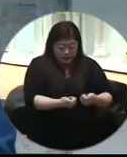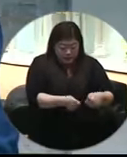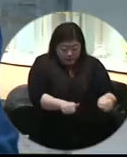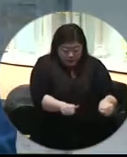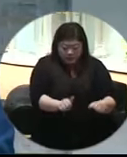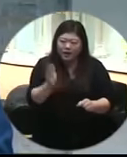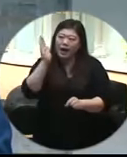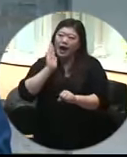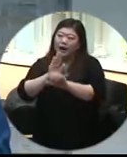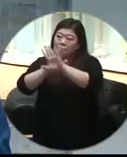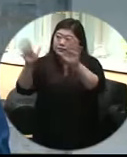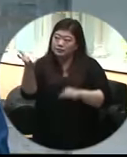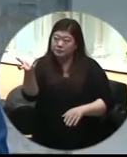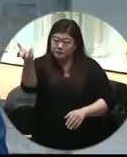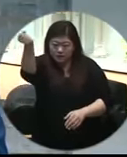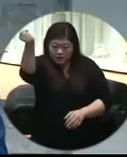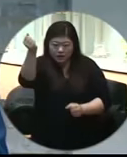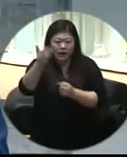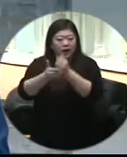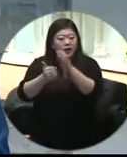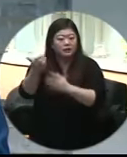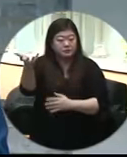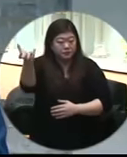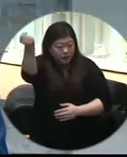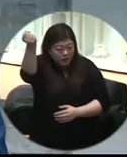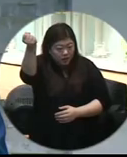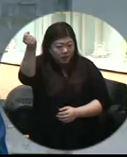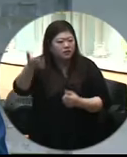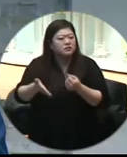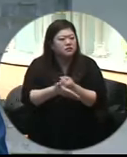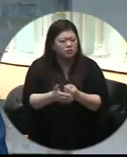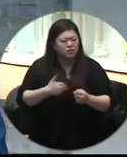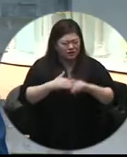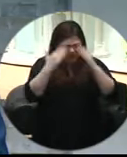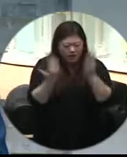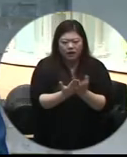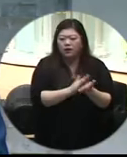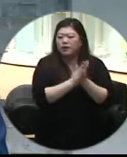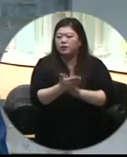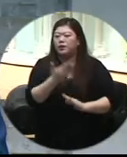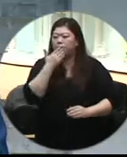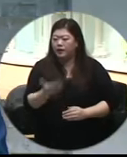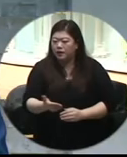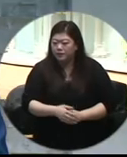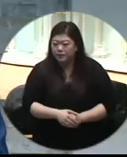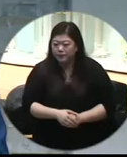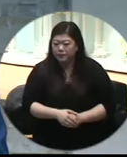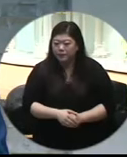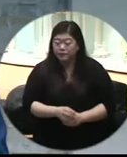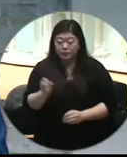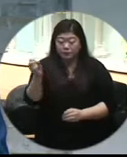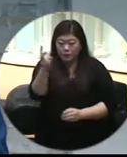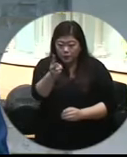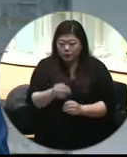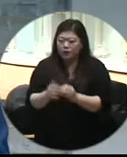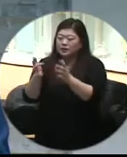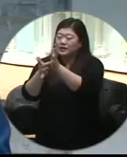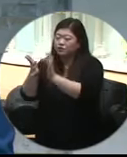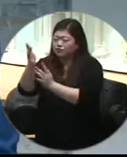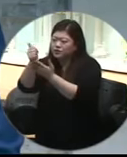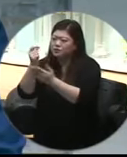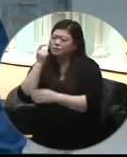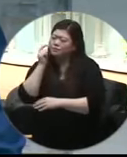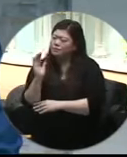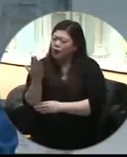하늘에 있음을 밝힌과 동시에 예수 그리스도께서 우리를 자신의 영광의